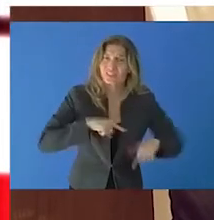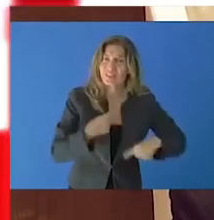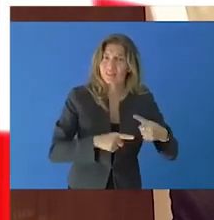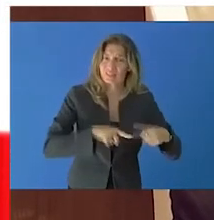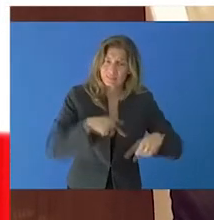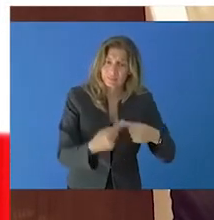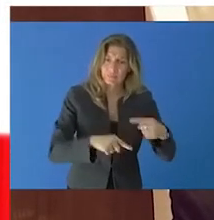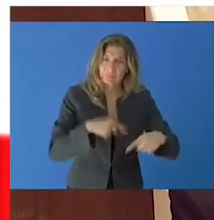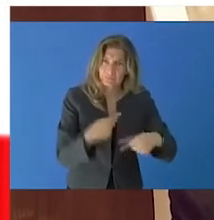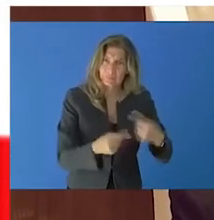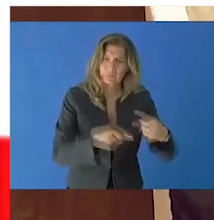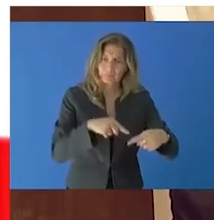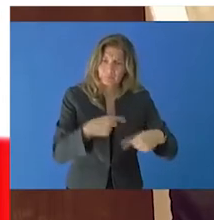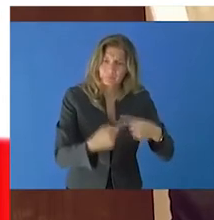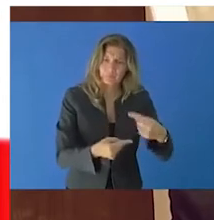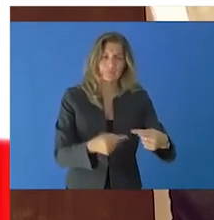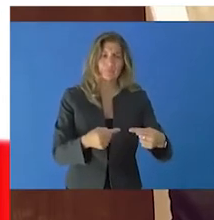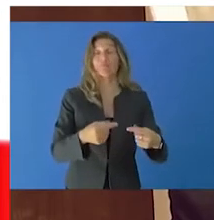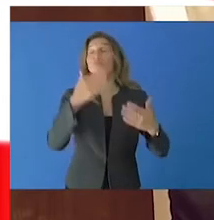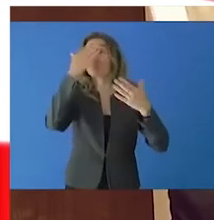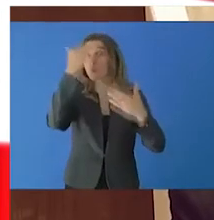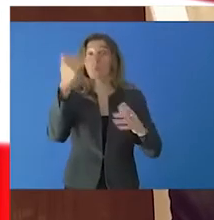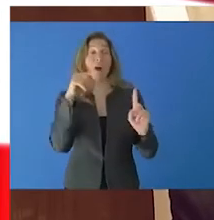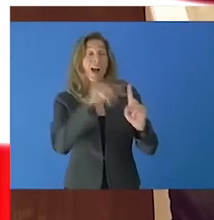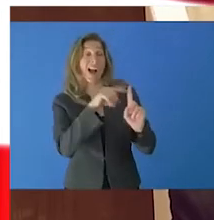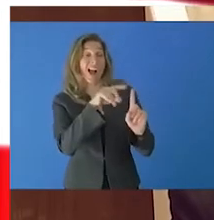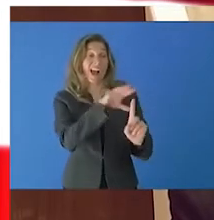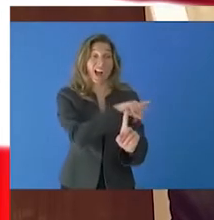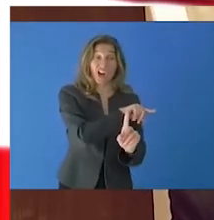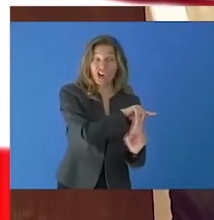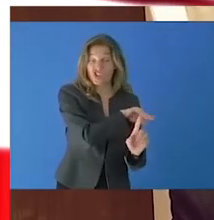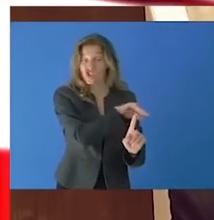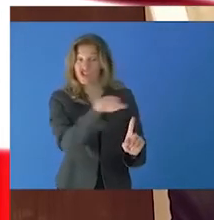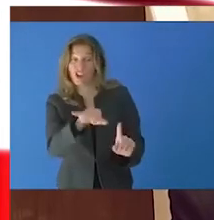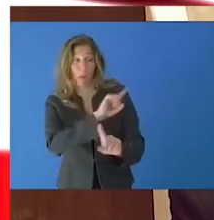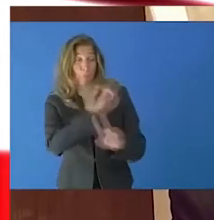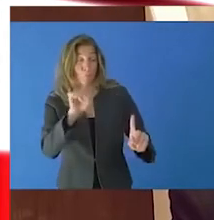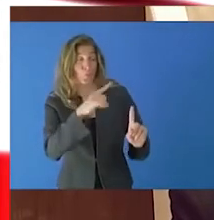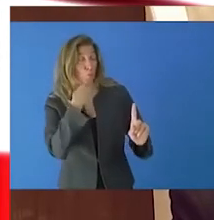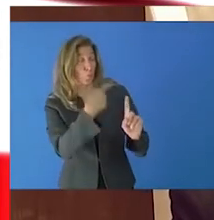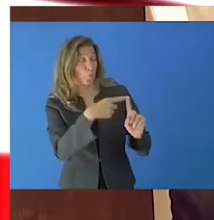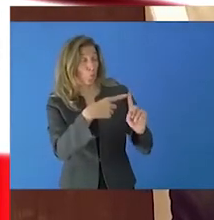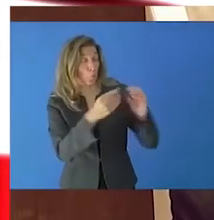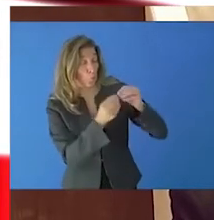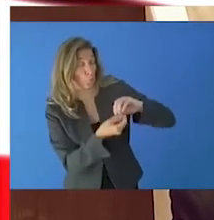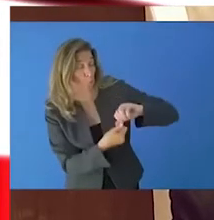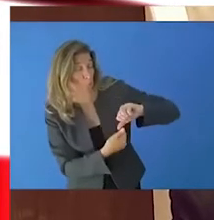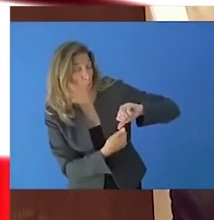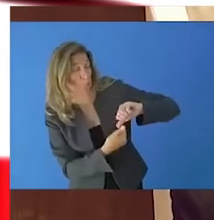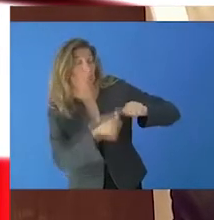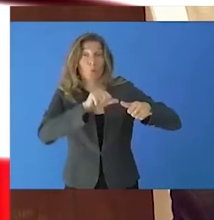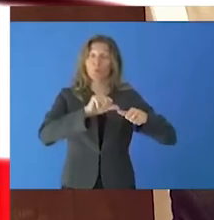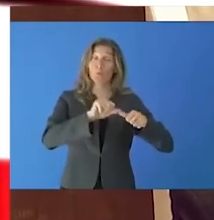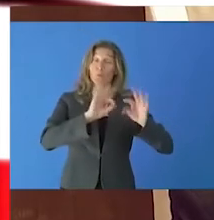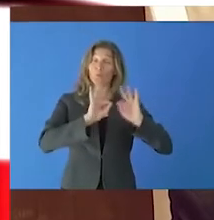autochtone et de sa civilisation et un exemple à étudier pour tous les peuples autochtones qui envisage l'application du droit à